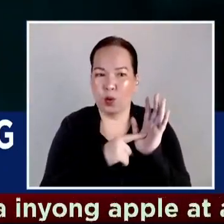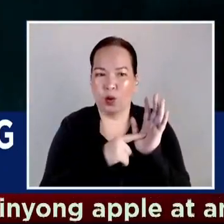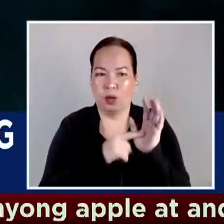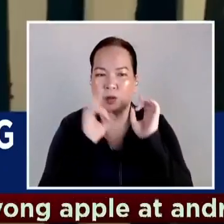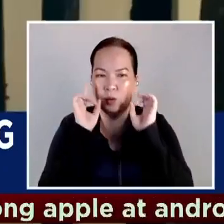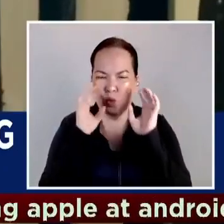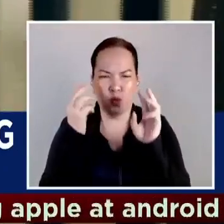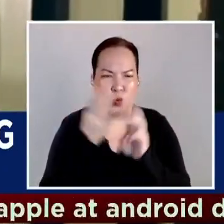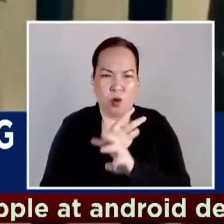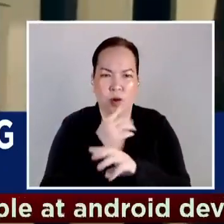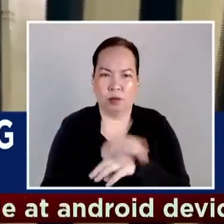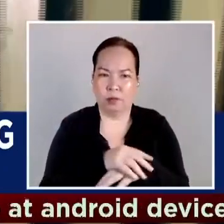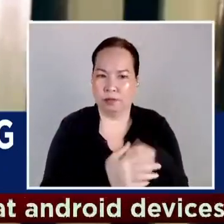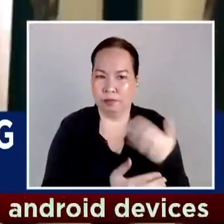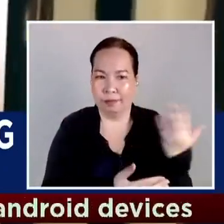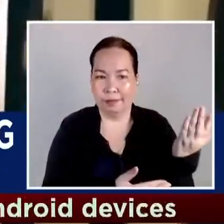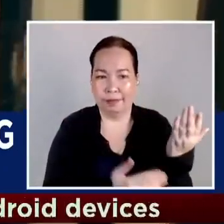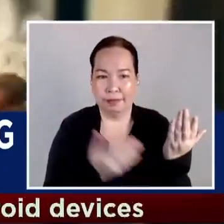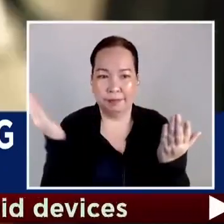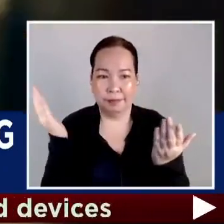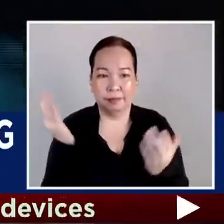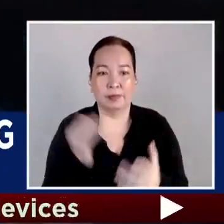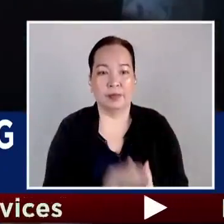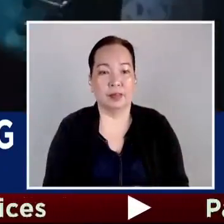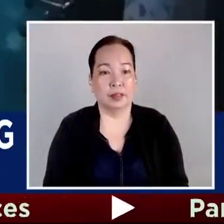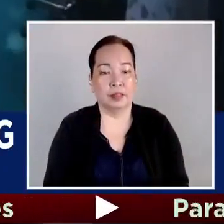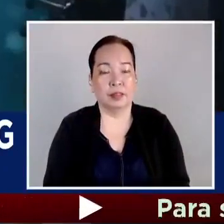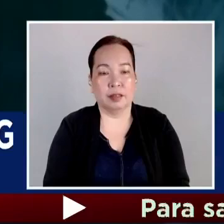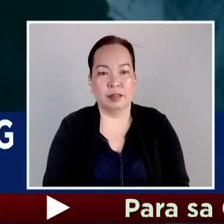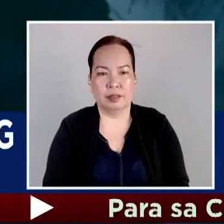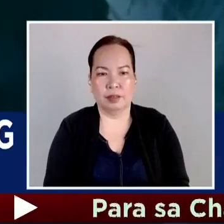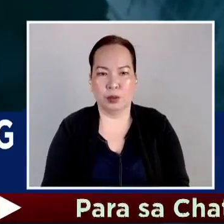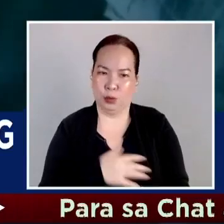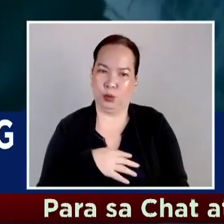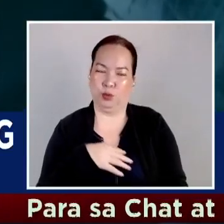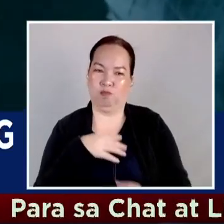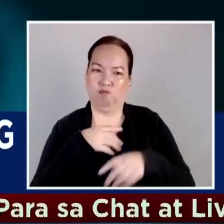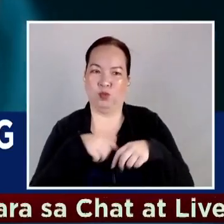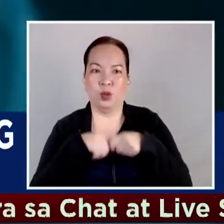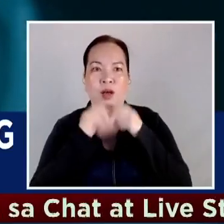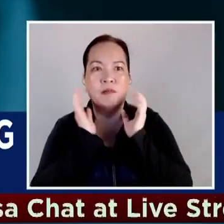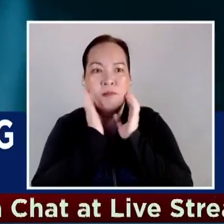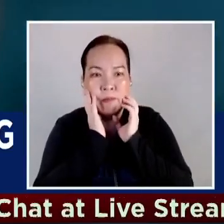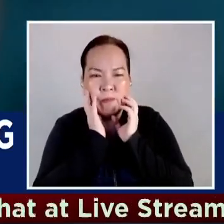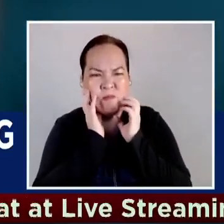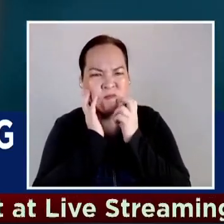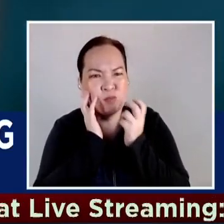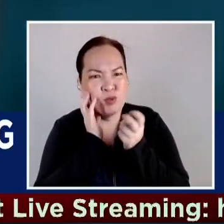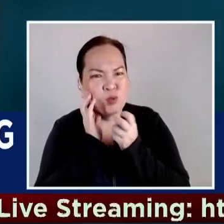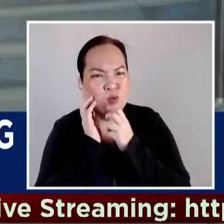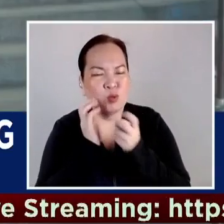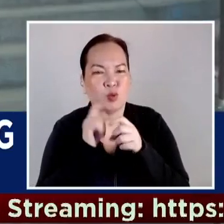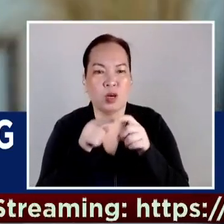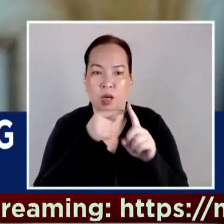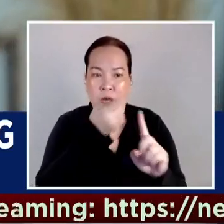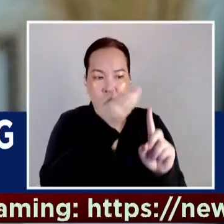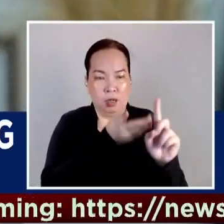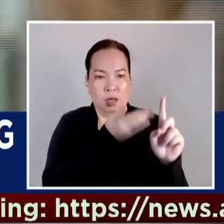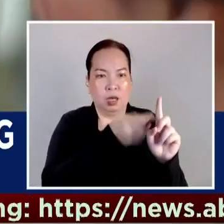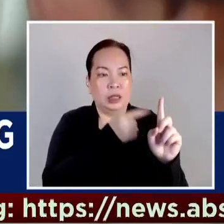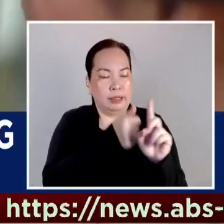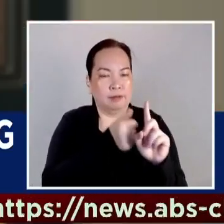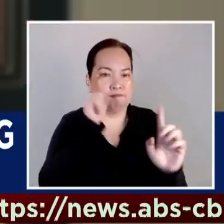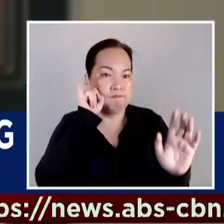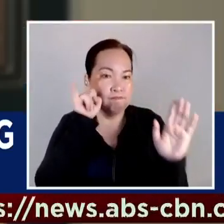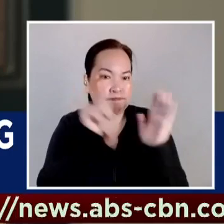sino talaga ako? Makapigil hininga ang Philippine adaptation ng hit Korean series. Tungkol sa isang lalaking binago ang kanyang pagkatao